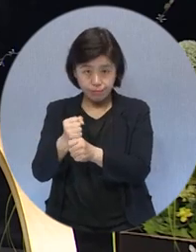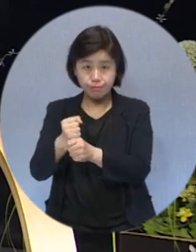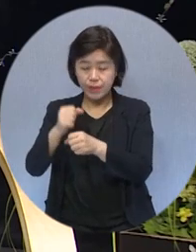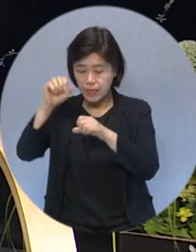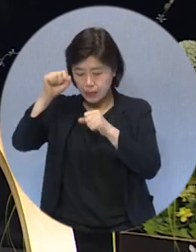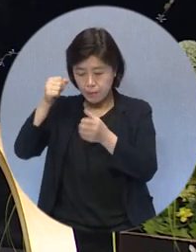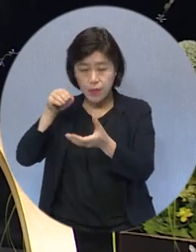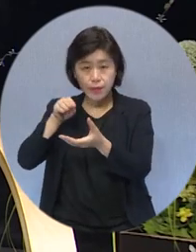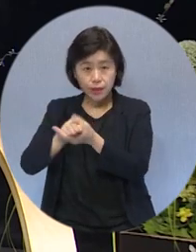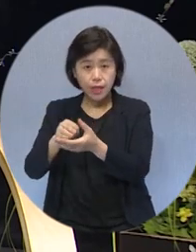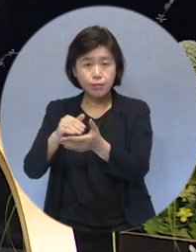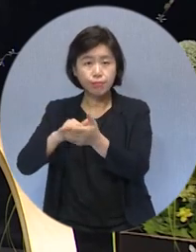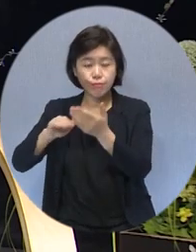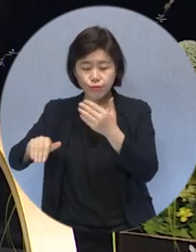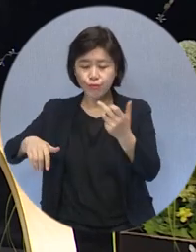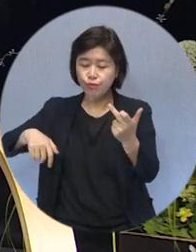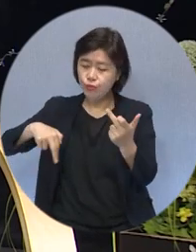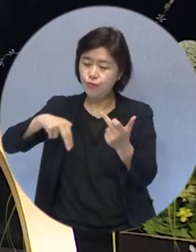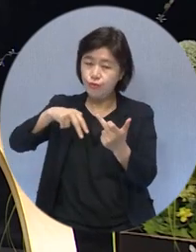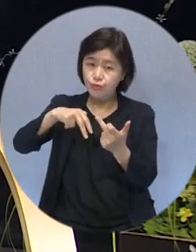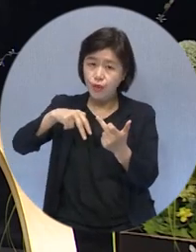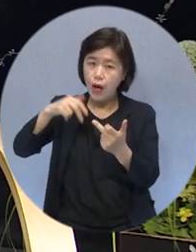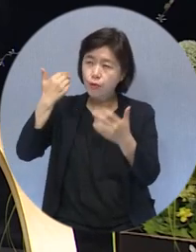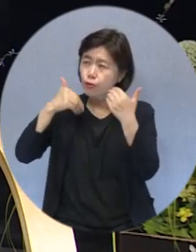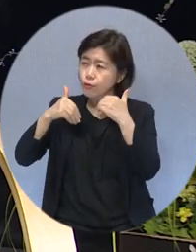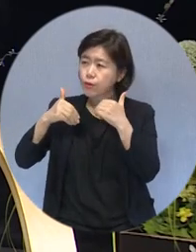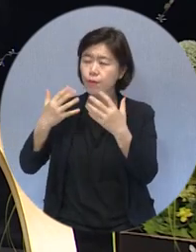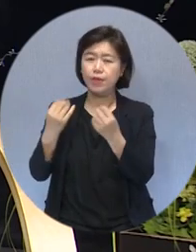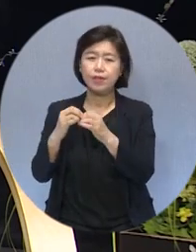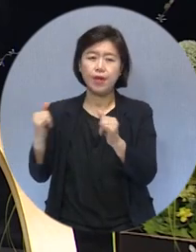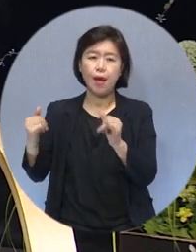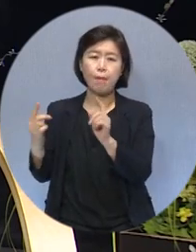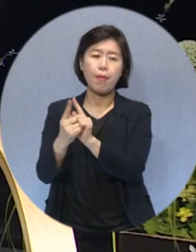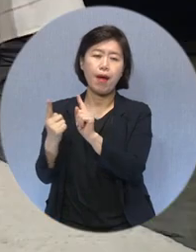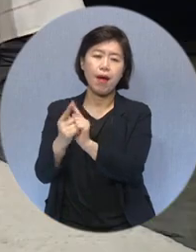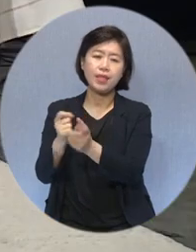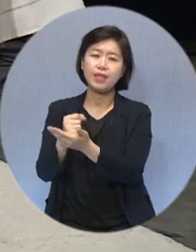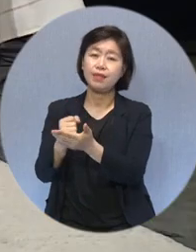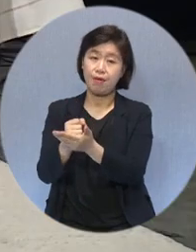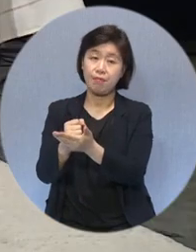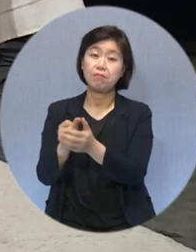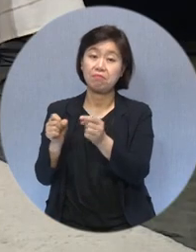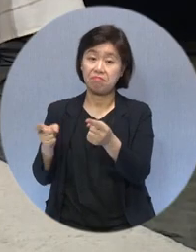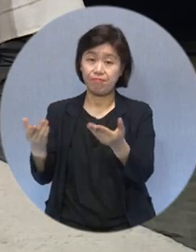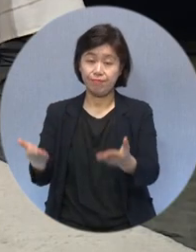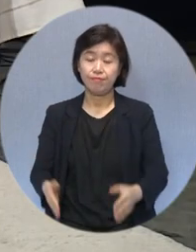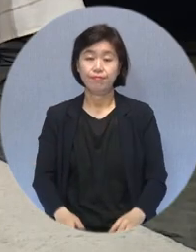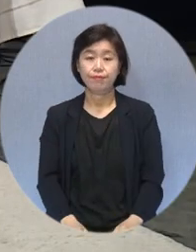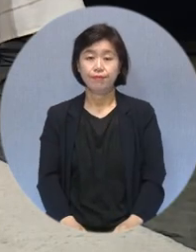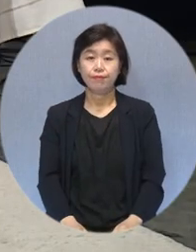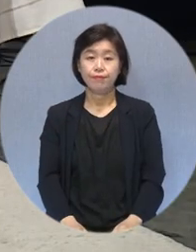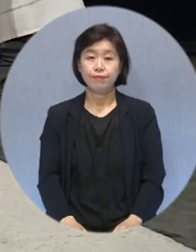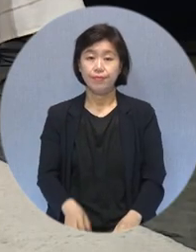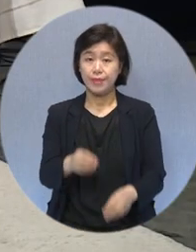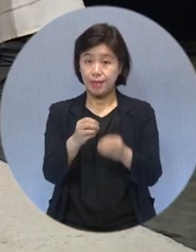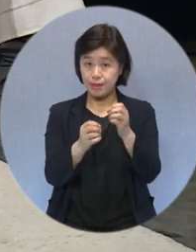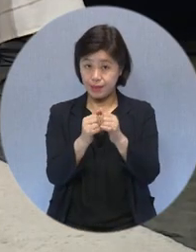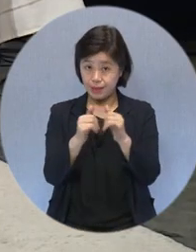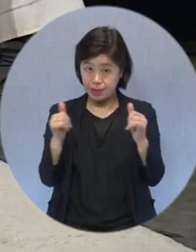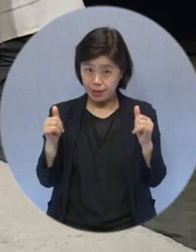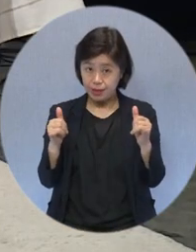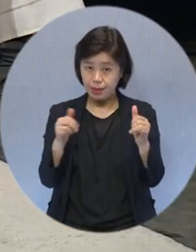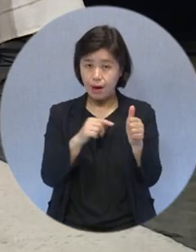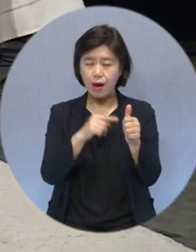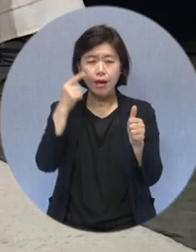누군지 모르는 사람들을 인연 되게 할 것입니다. 시는 이 운명적 인연은